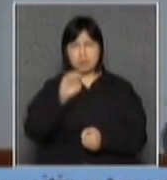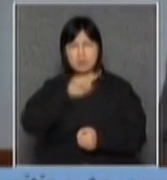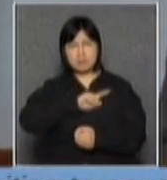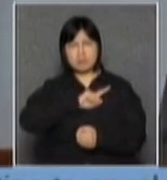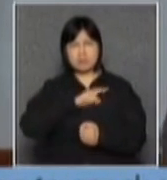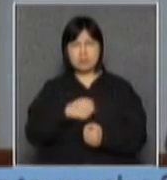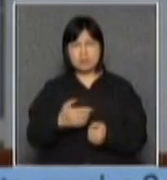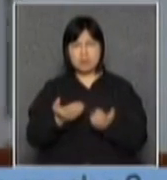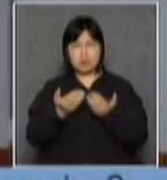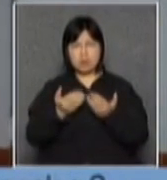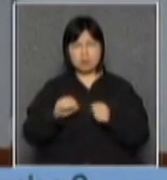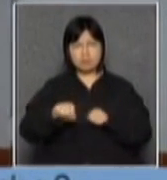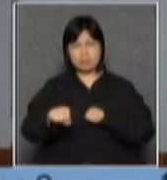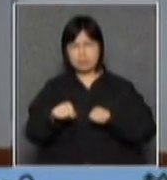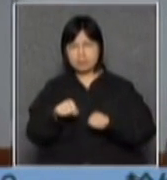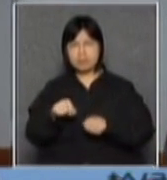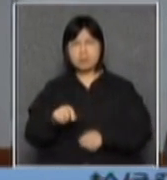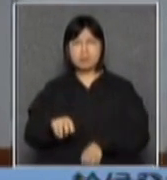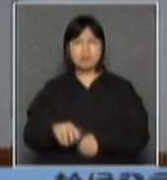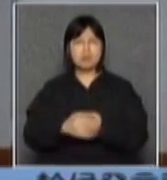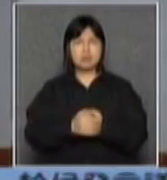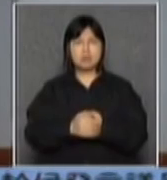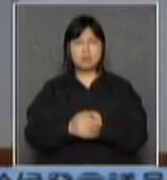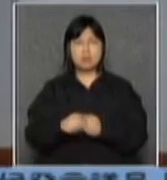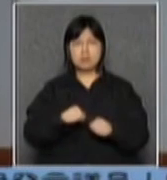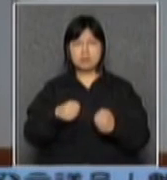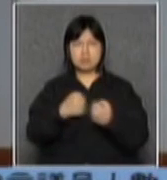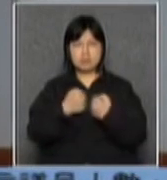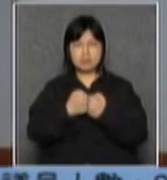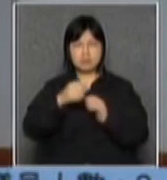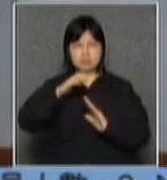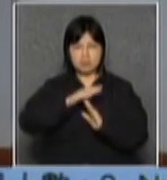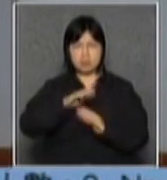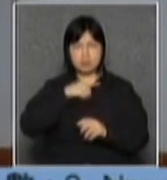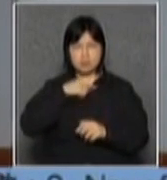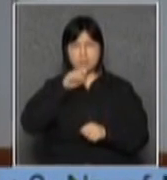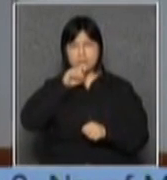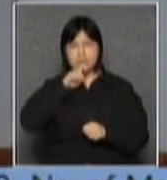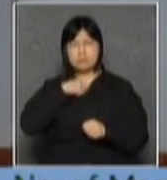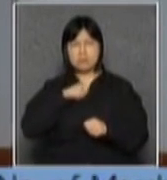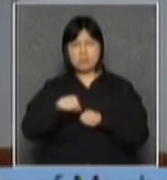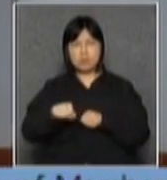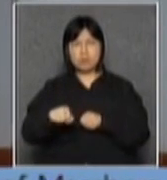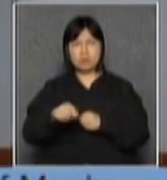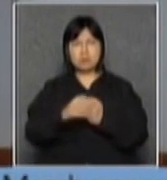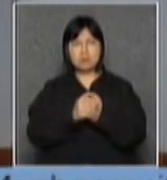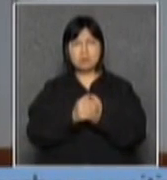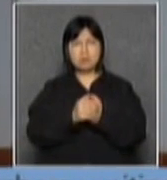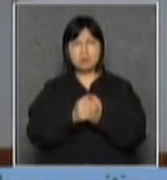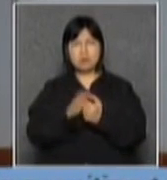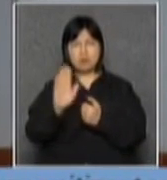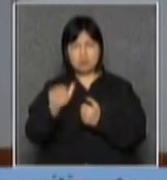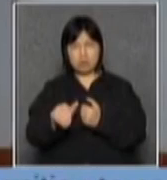又話自己係學武之人喎，指鍋為武啊哥！咩叫指鍋為武啊？就係話你能